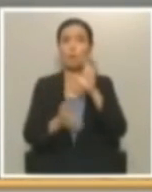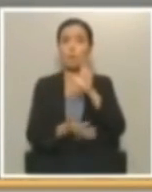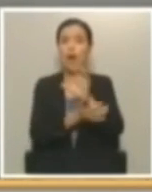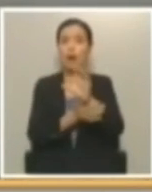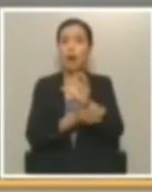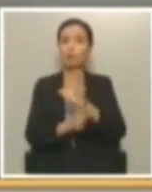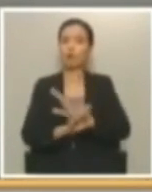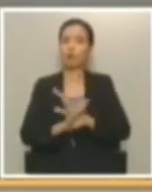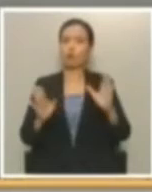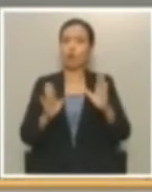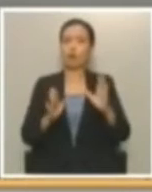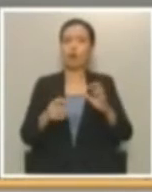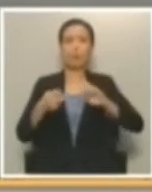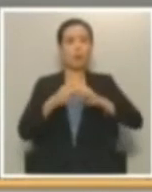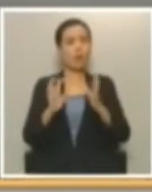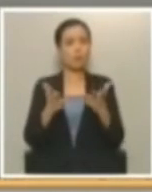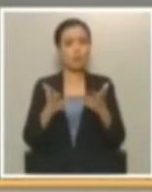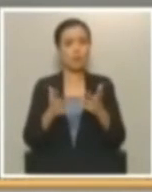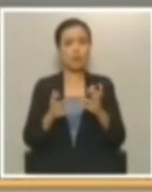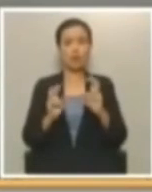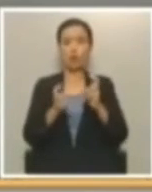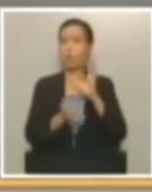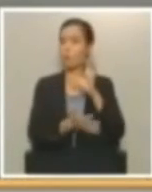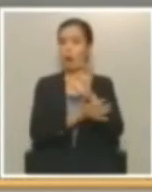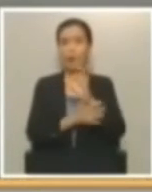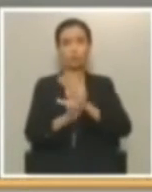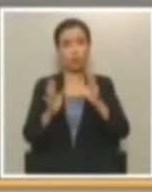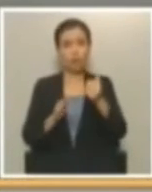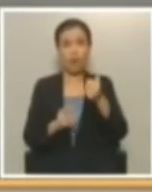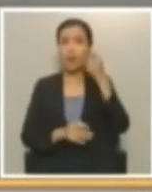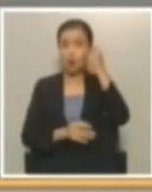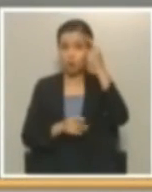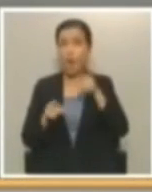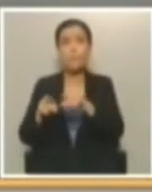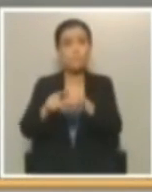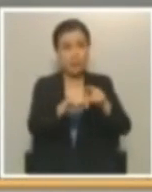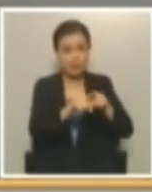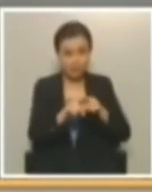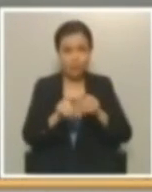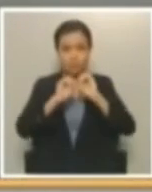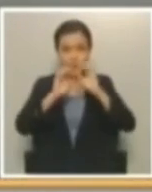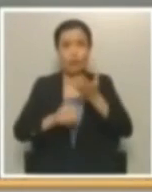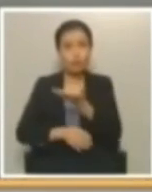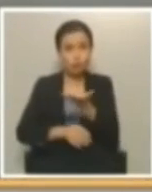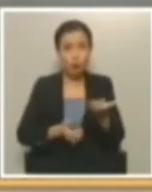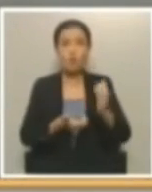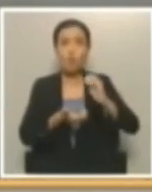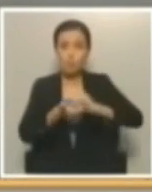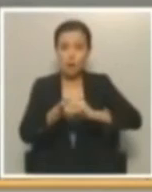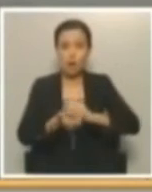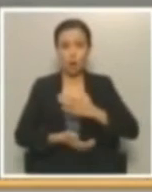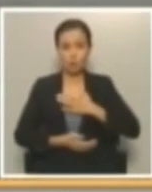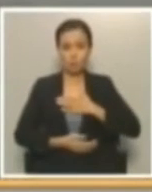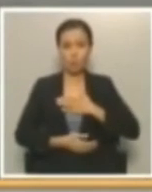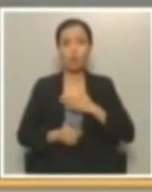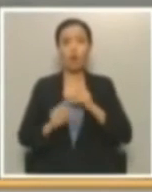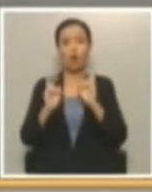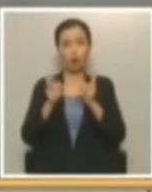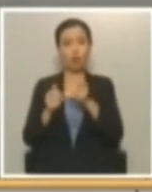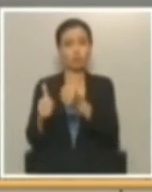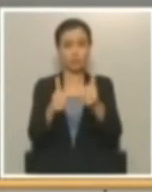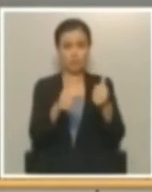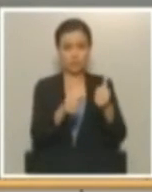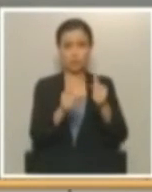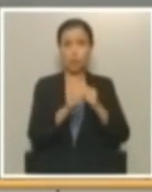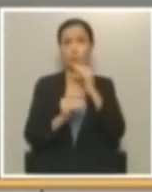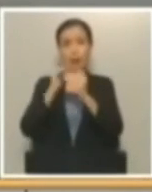มก็ไม่ได้ขัดข้องอะไรครับเราก็ยกเว้นข้อบังคับกันต่อไปแต่ว่าถ้าเข้าใจตรงกันและขอความร่วมมือกันผมก็เป็นเรื่องที่ดีครับเราก็